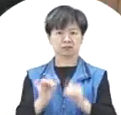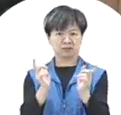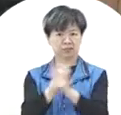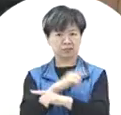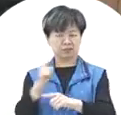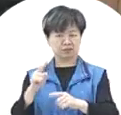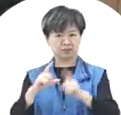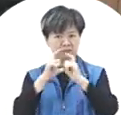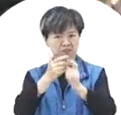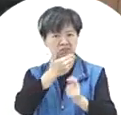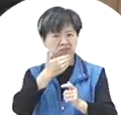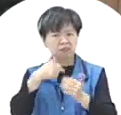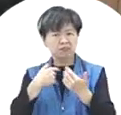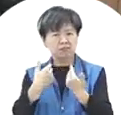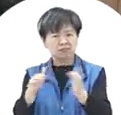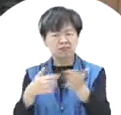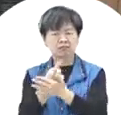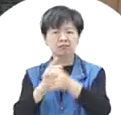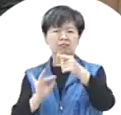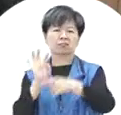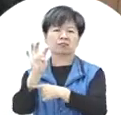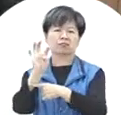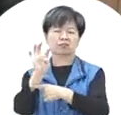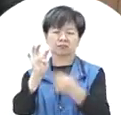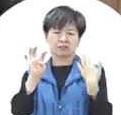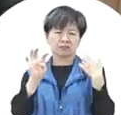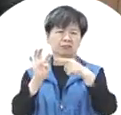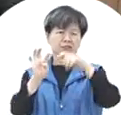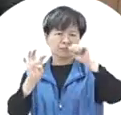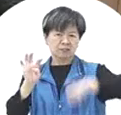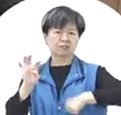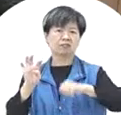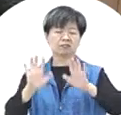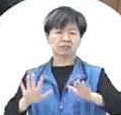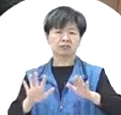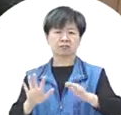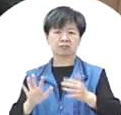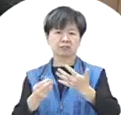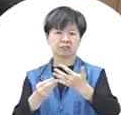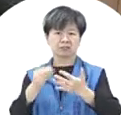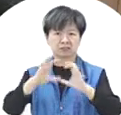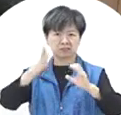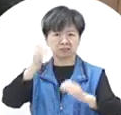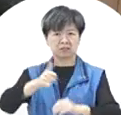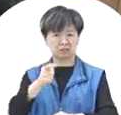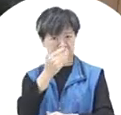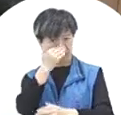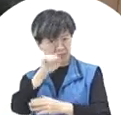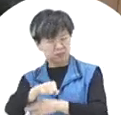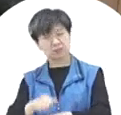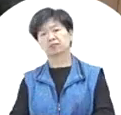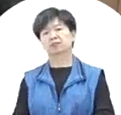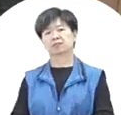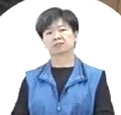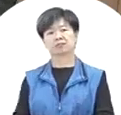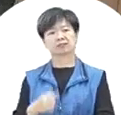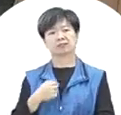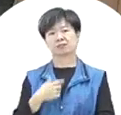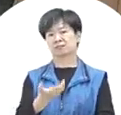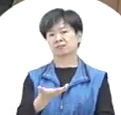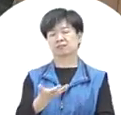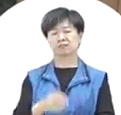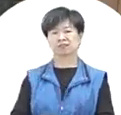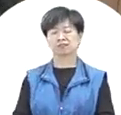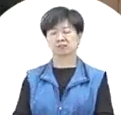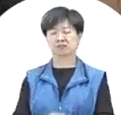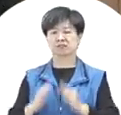例不要再只有40%？之前你承诺过，现在你要选总统了，不敢承诺吗？ 就像我刚刚提到的， 我从来不会做 都市计划，还没有 都市